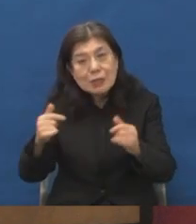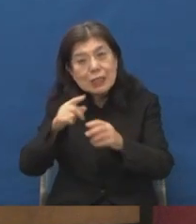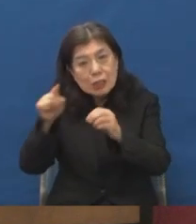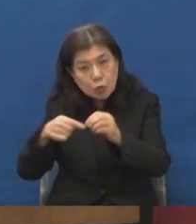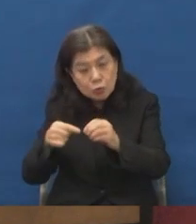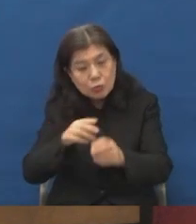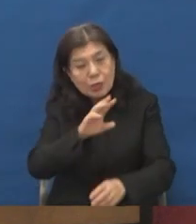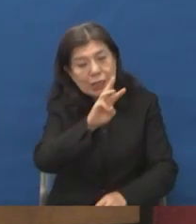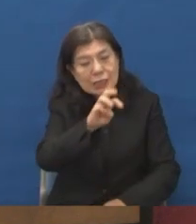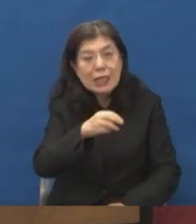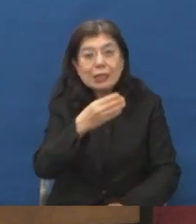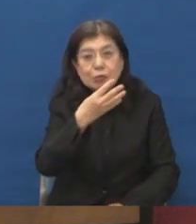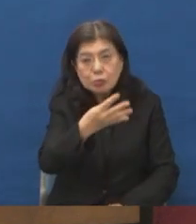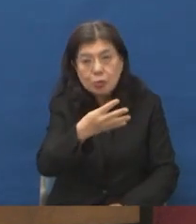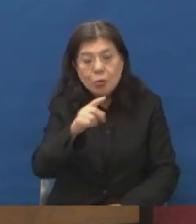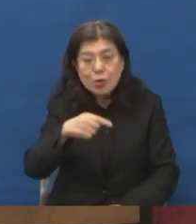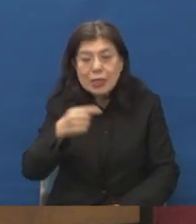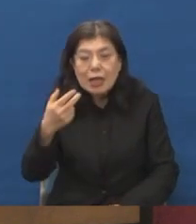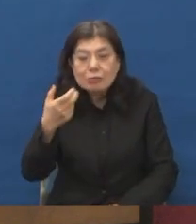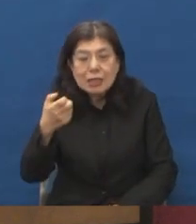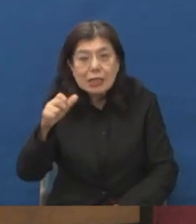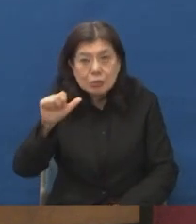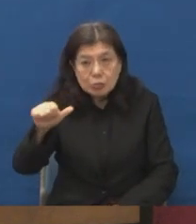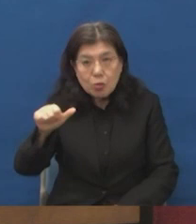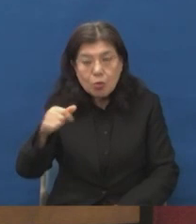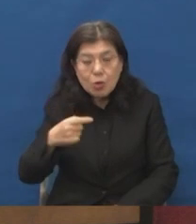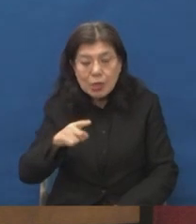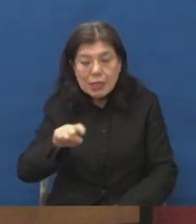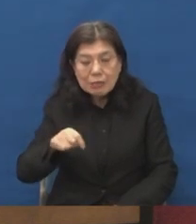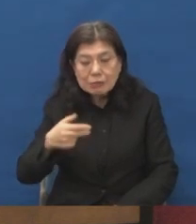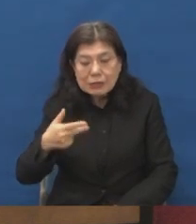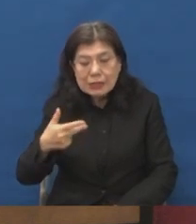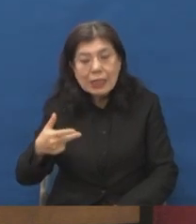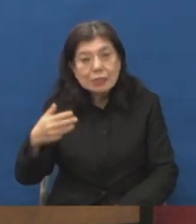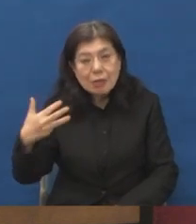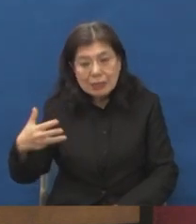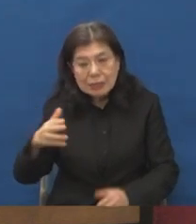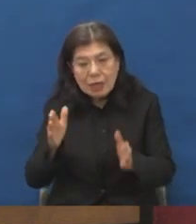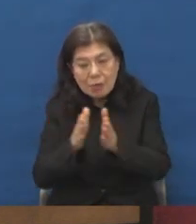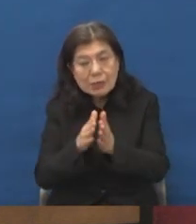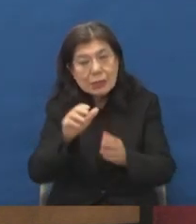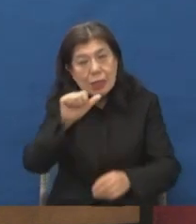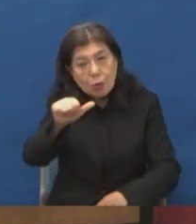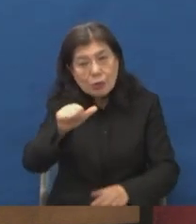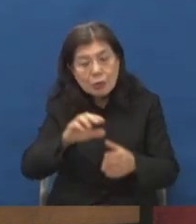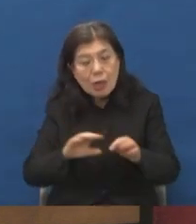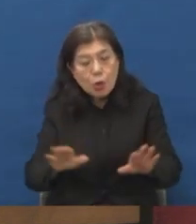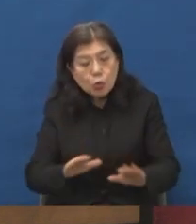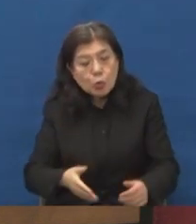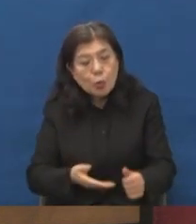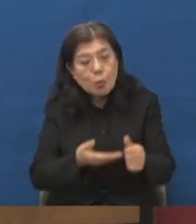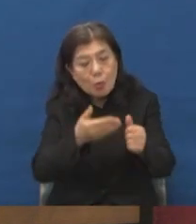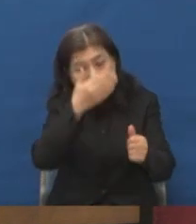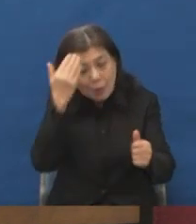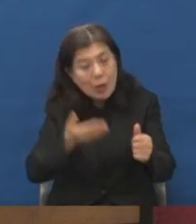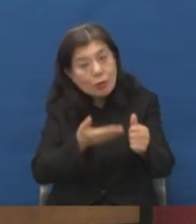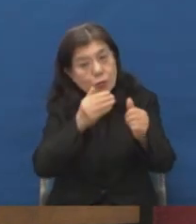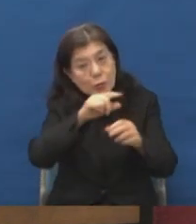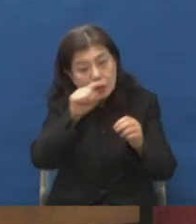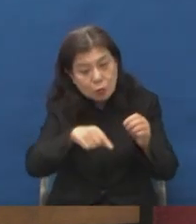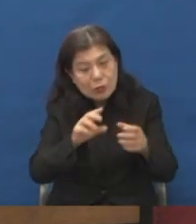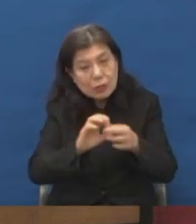第34号および175号から178号の5件については、子ども若者育み局に対し、議